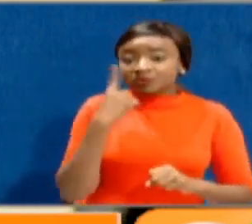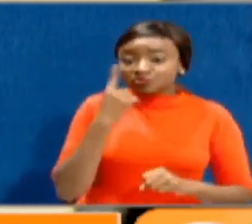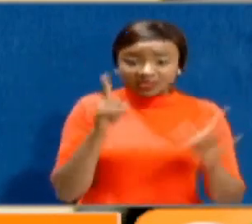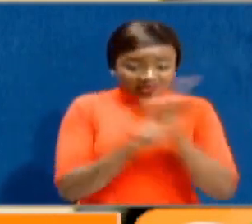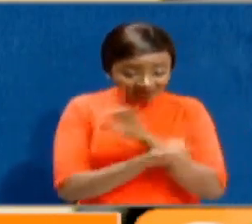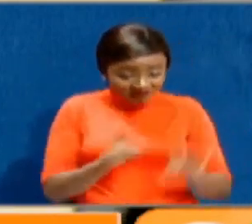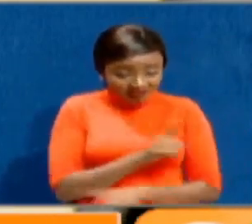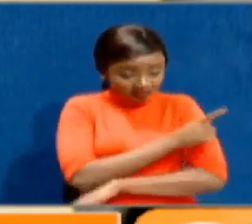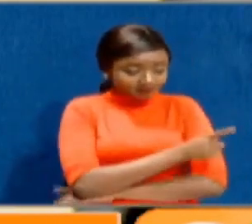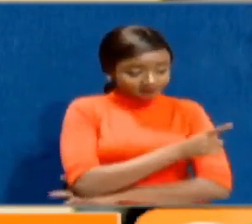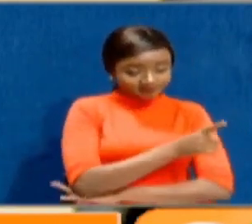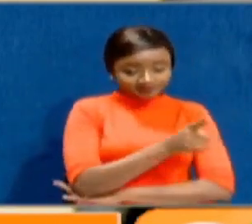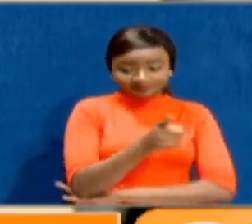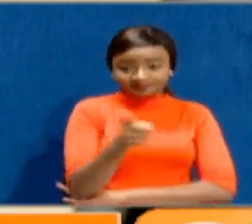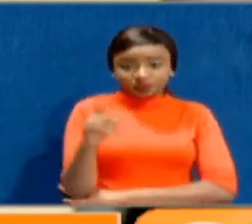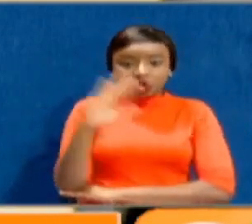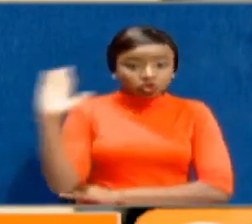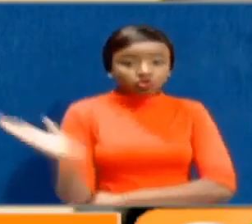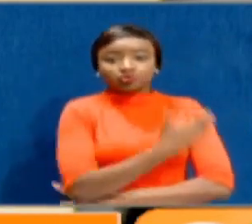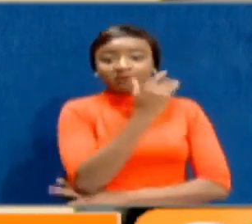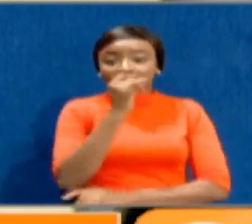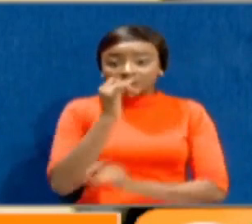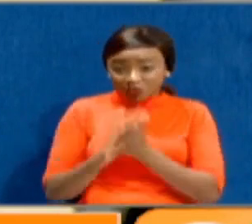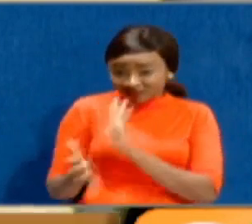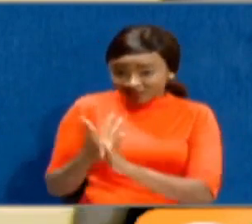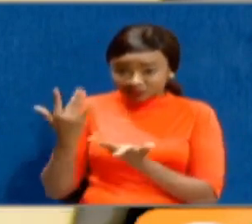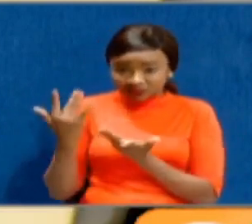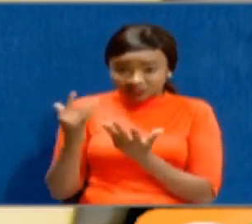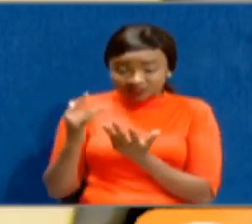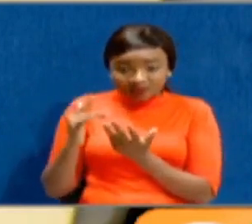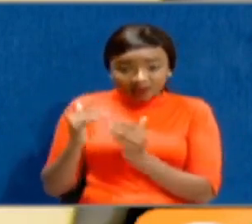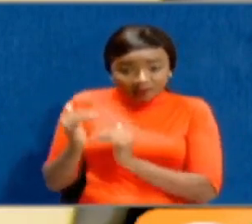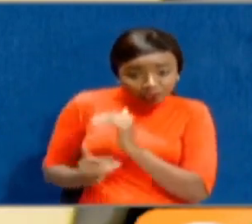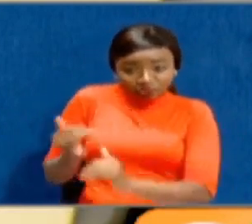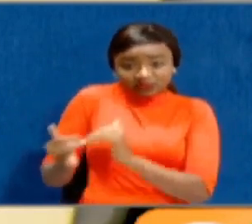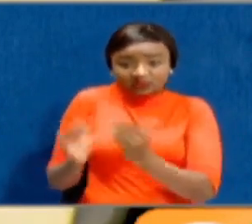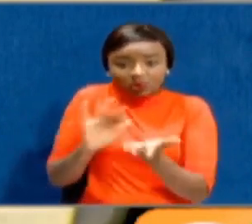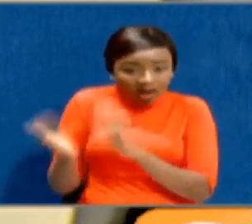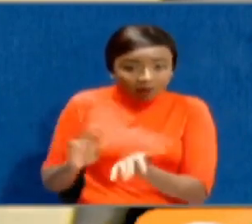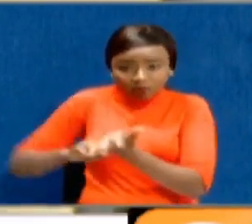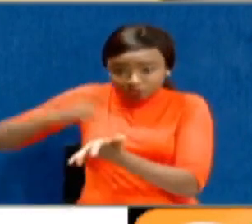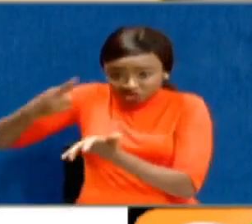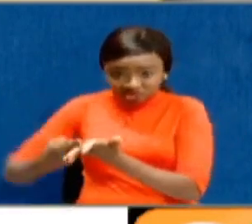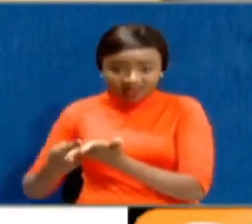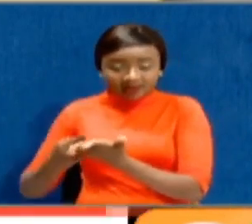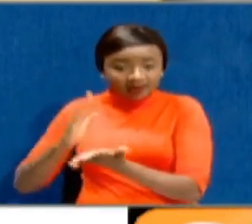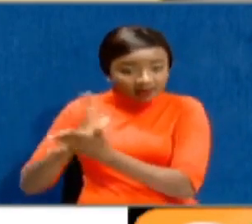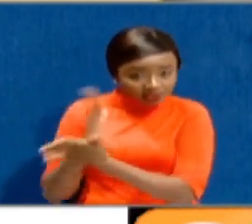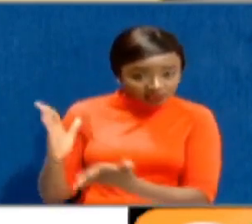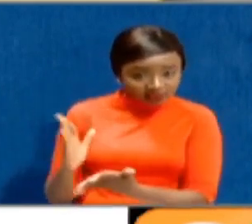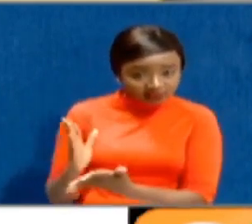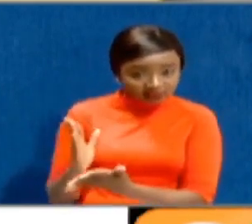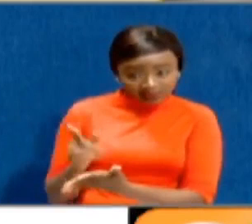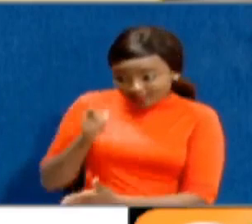hayawezi yakafutiliwa mbali pasipokuwa na formula ambayo itatumiwa na serikali kugawa